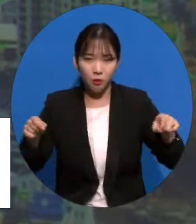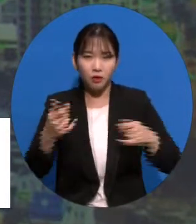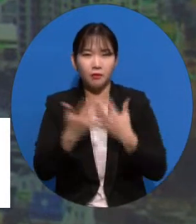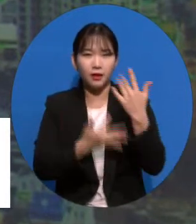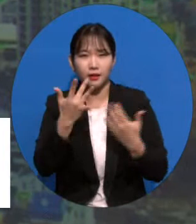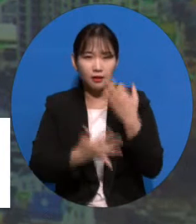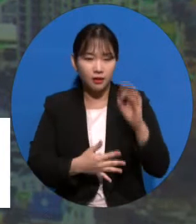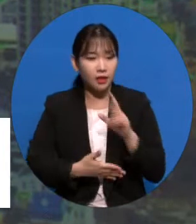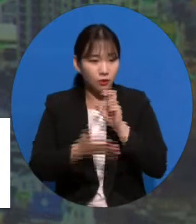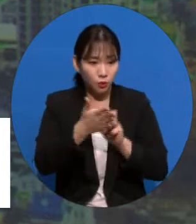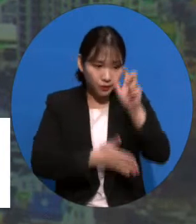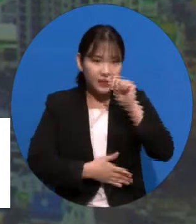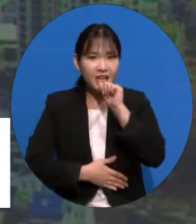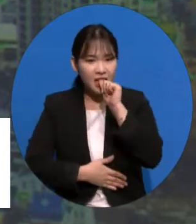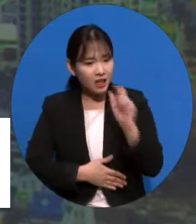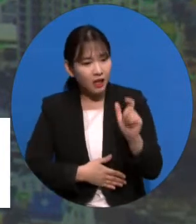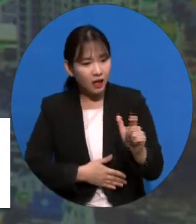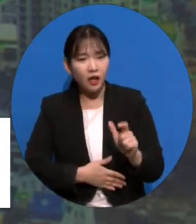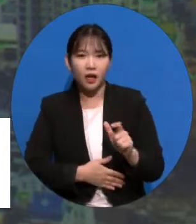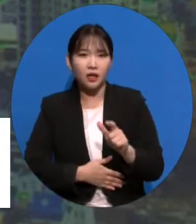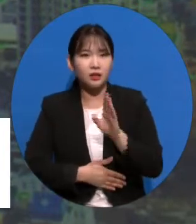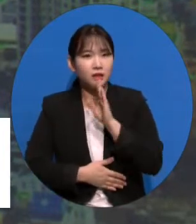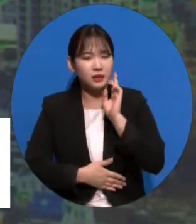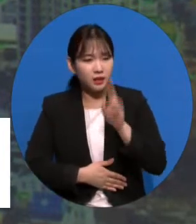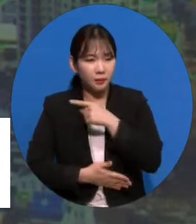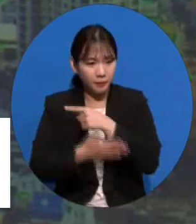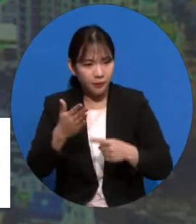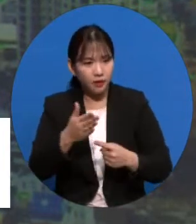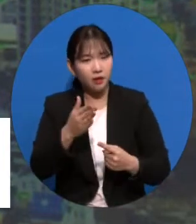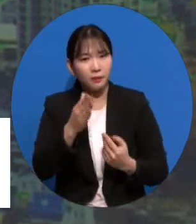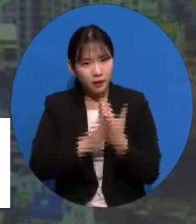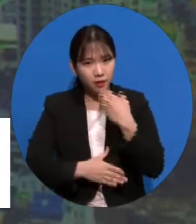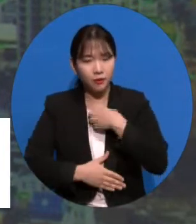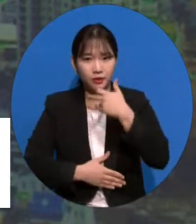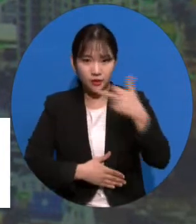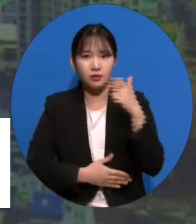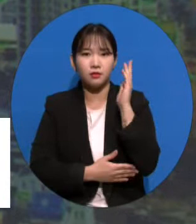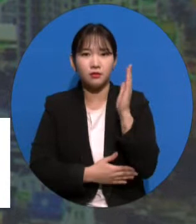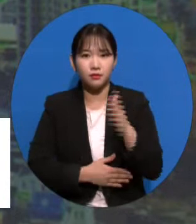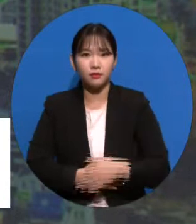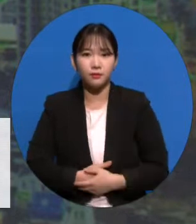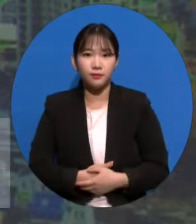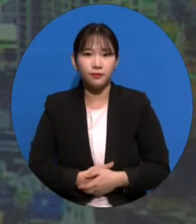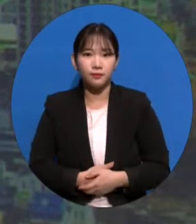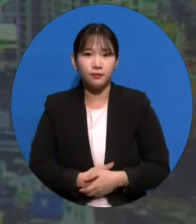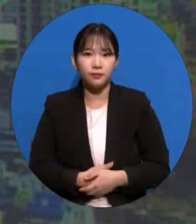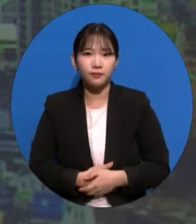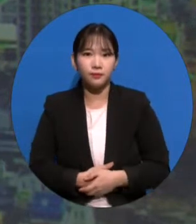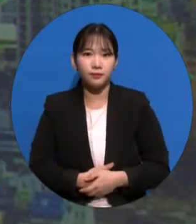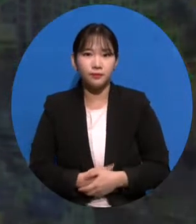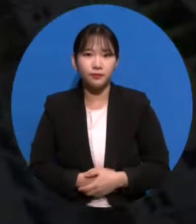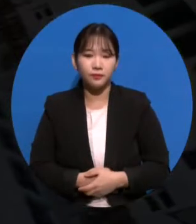화재로 콘크리트와 철근 강도에 심각한 영향을 줄 가능성이 높다고 경고했습니다. 김한수 기자입니다.